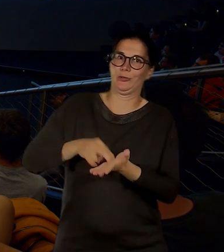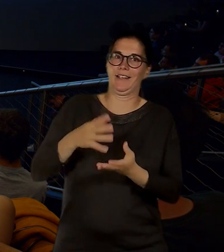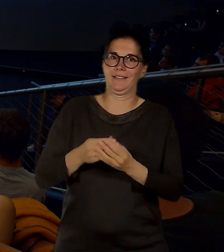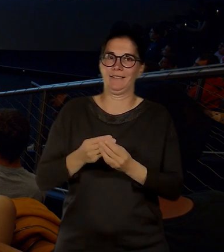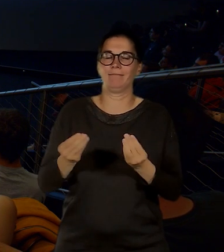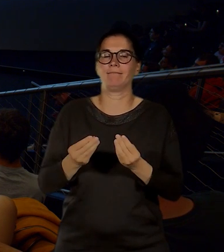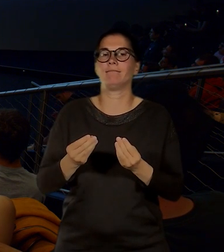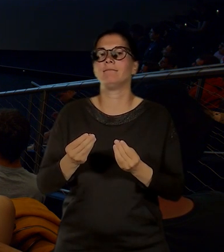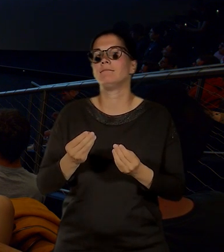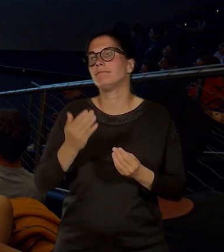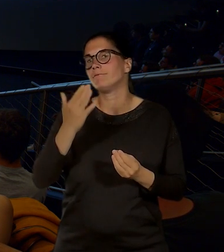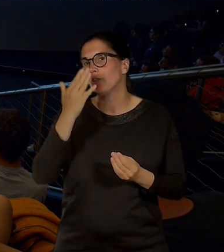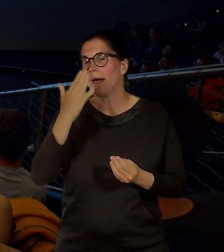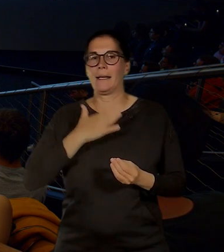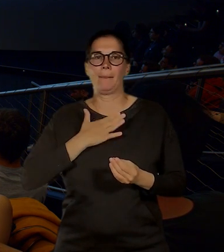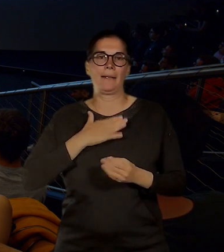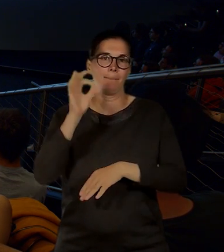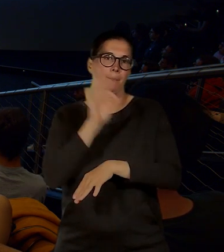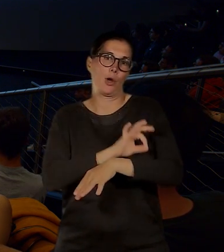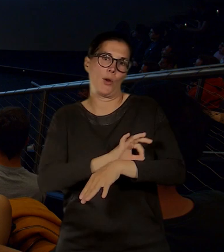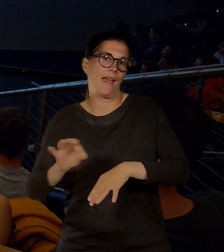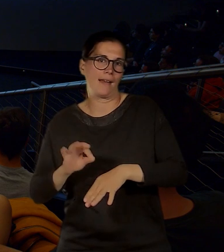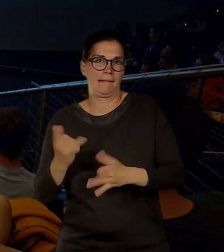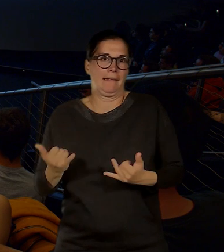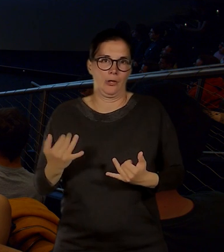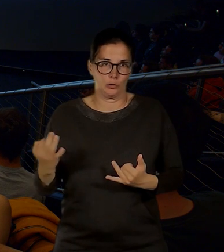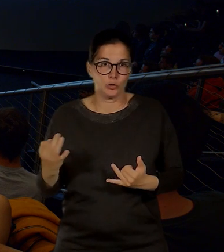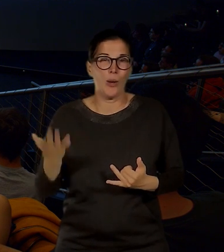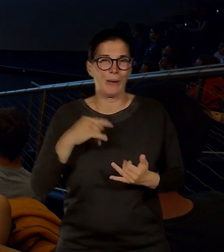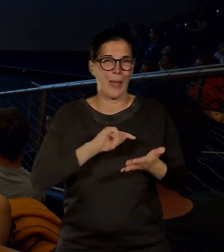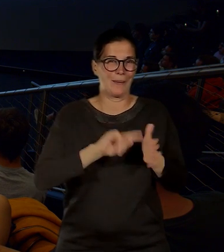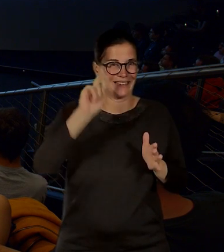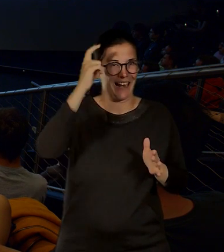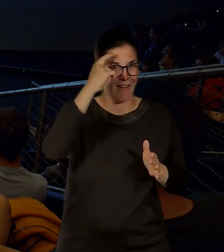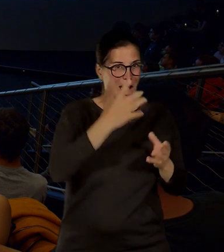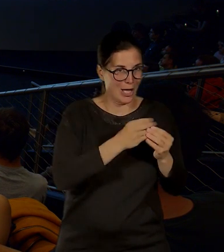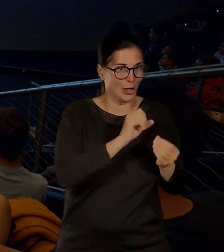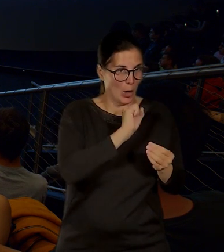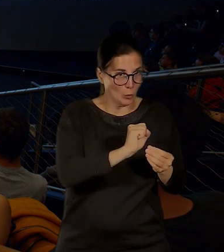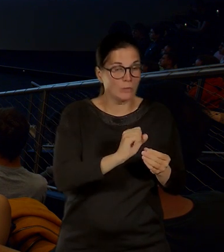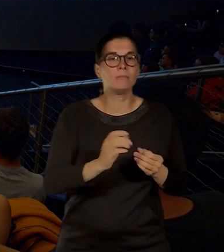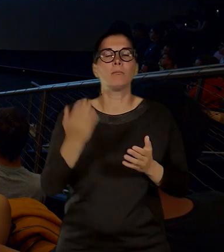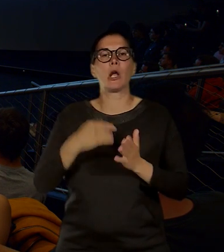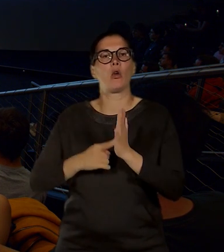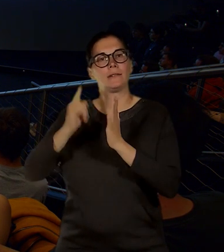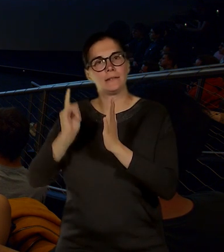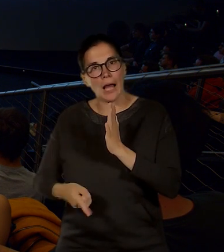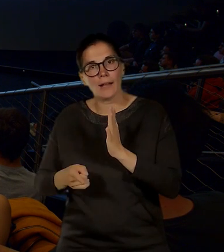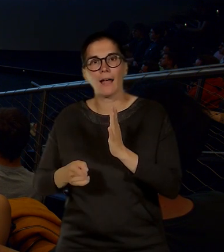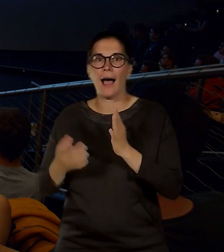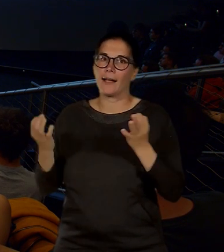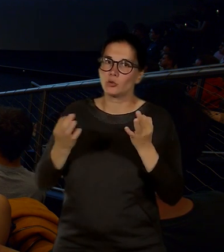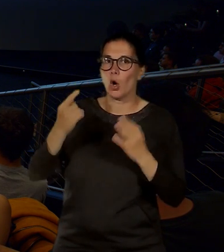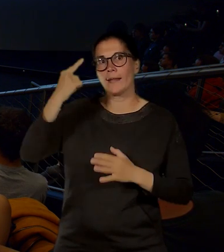stav naší práce. Jak už zmiňoval Petr Hlaváček, tak jsme měli zadání ideové studie